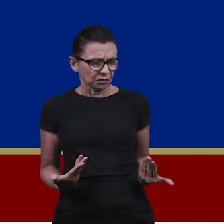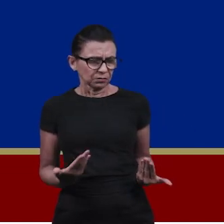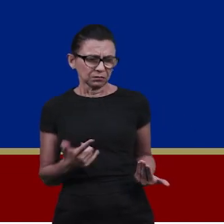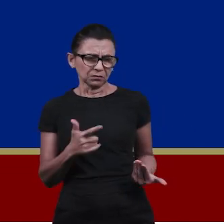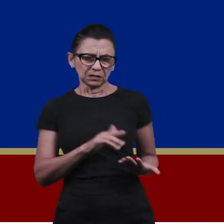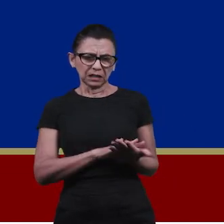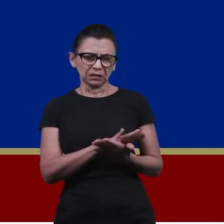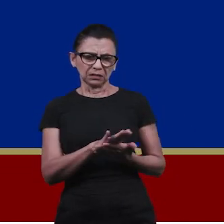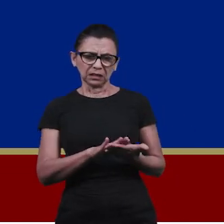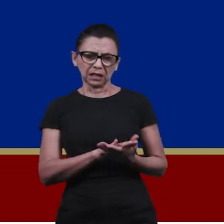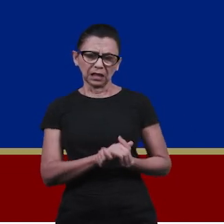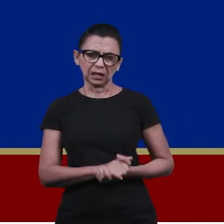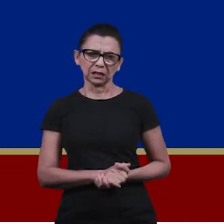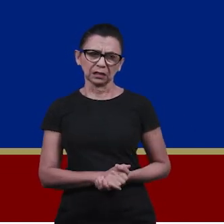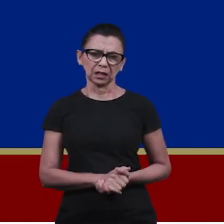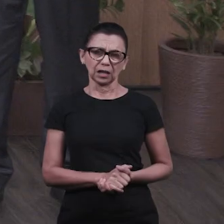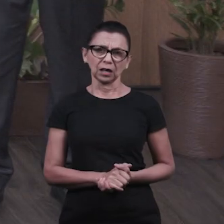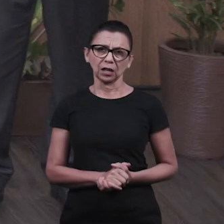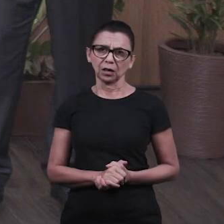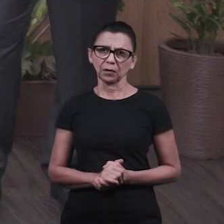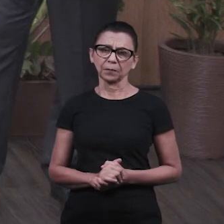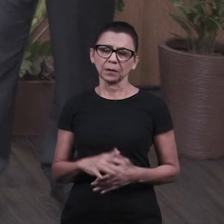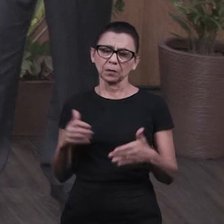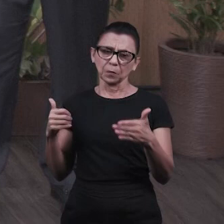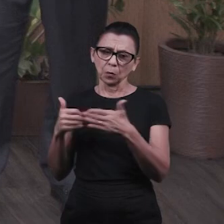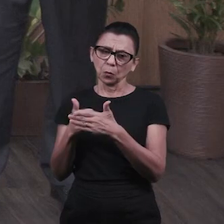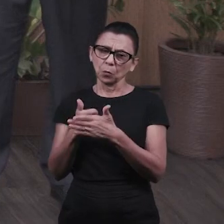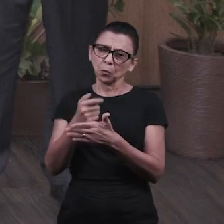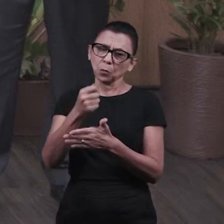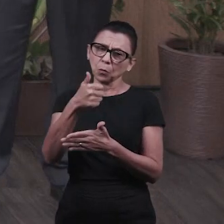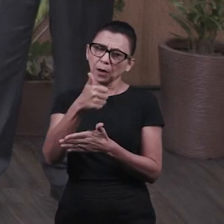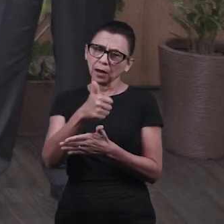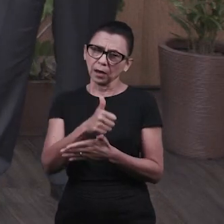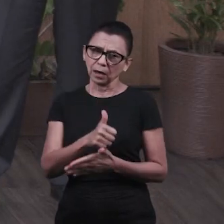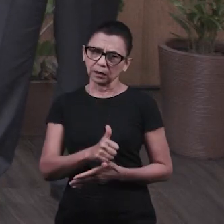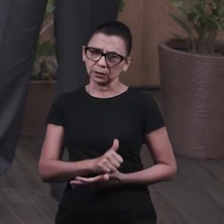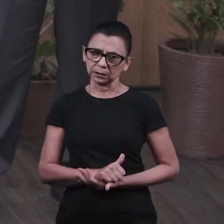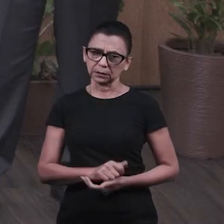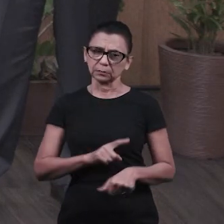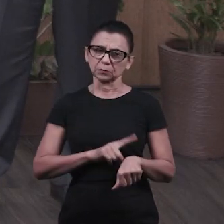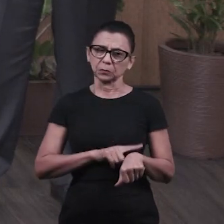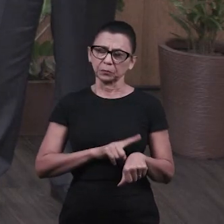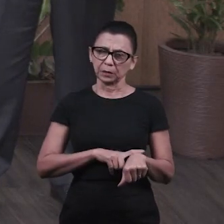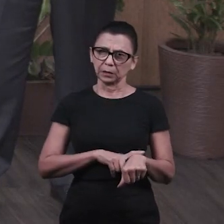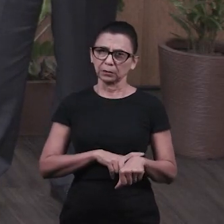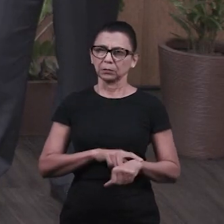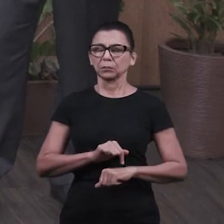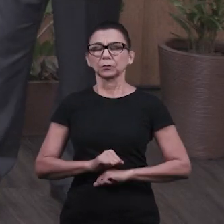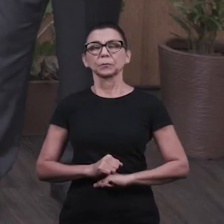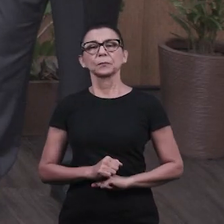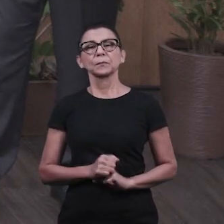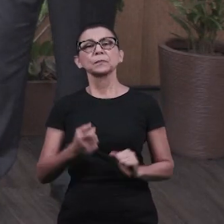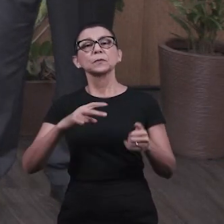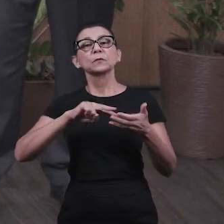arrivée. L'engagement du Seigneur Jésus, c'est avec l'Église fidèle,